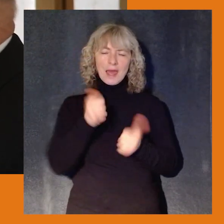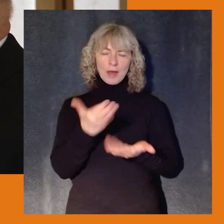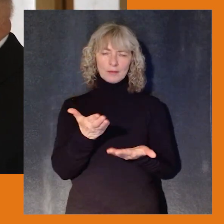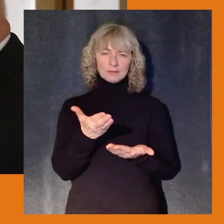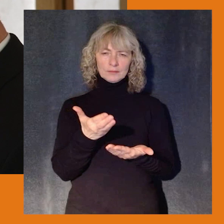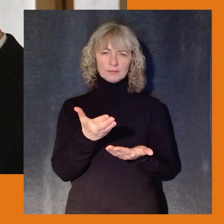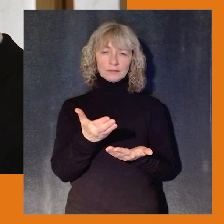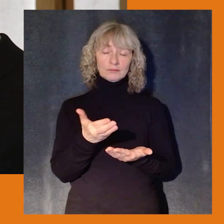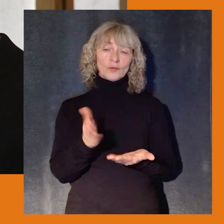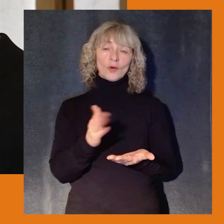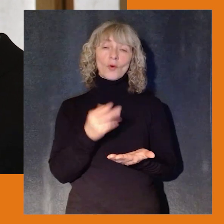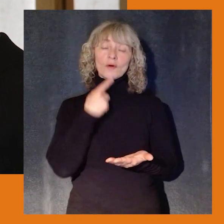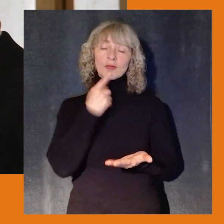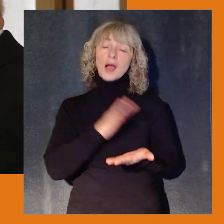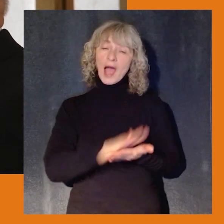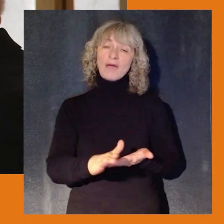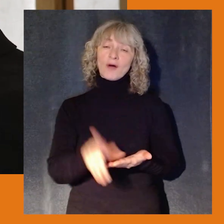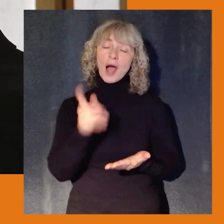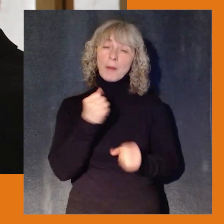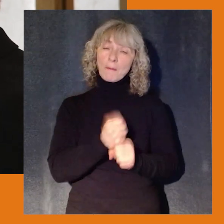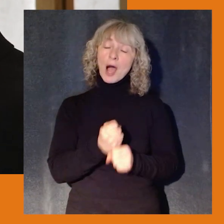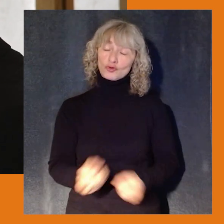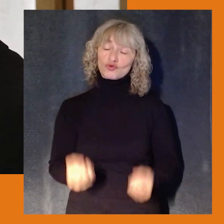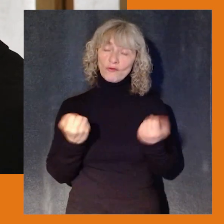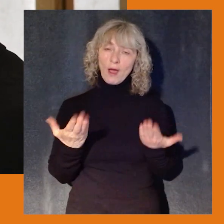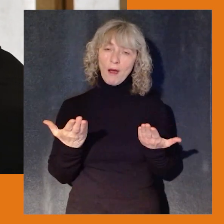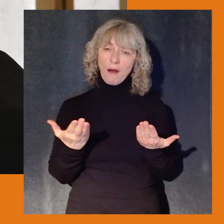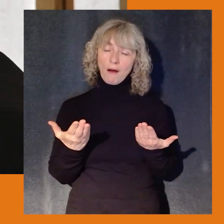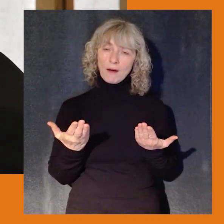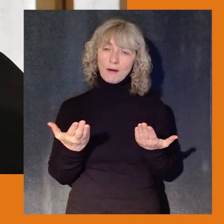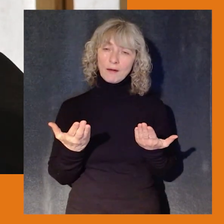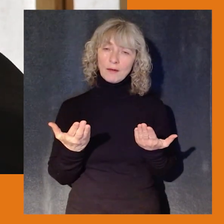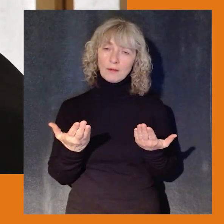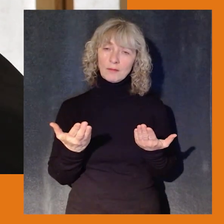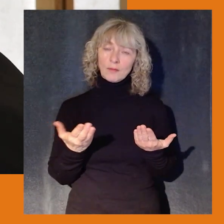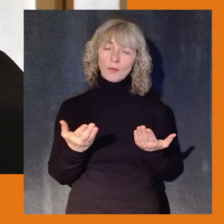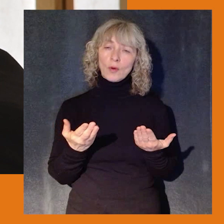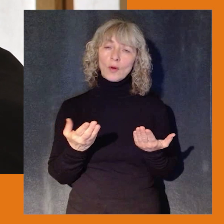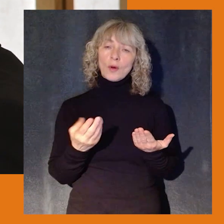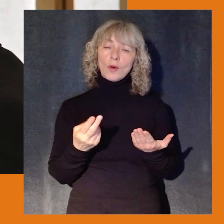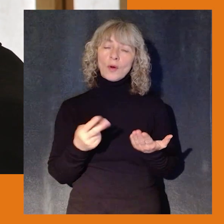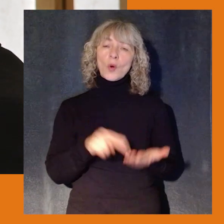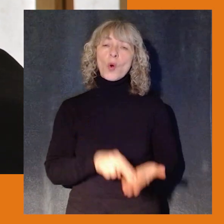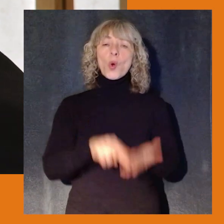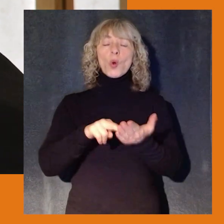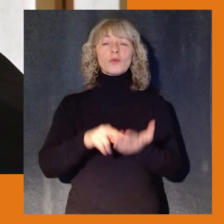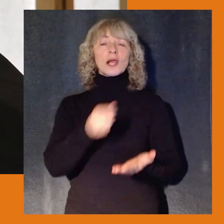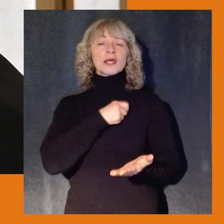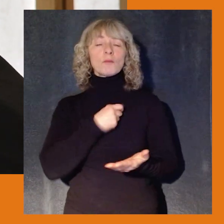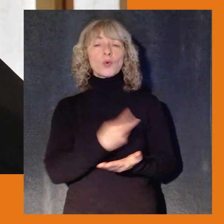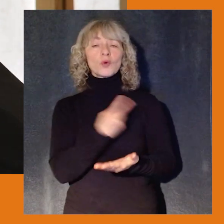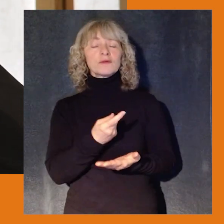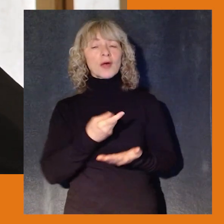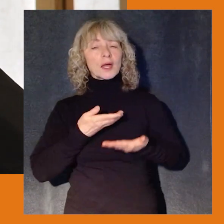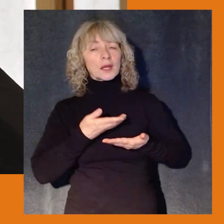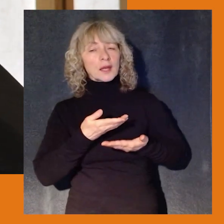aber lebe es. Das ist leichter gesagt als getan. Die österliche Bußzeit